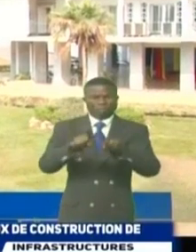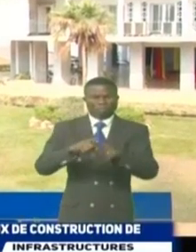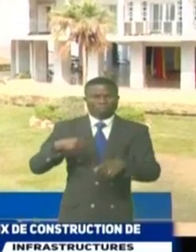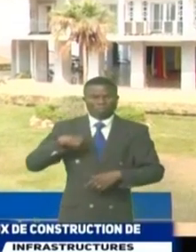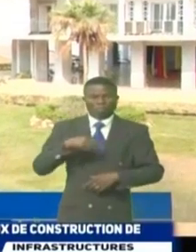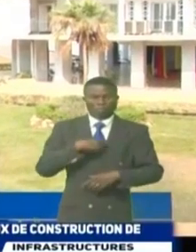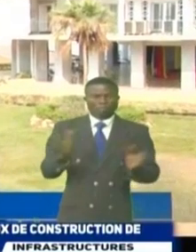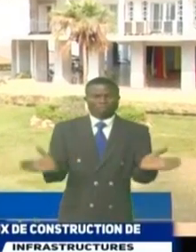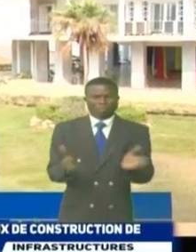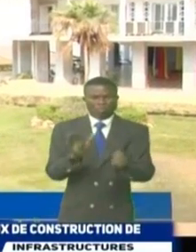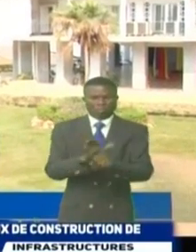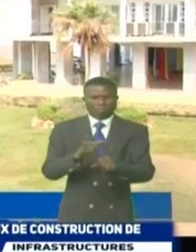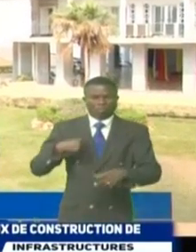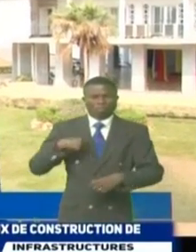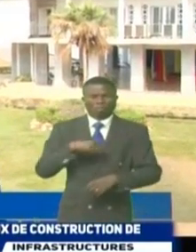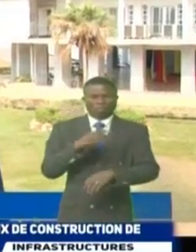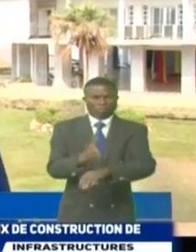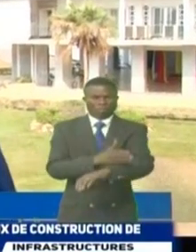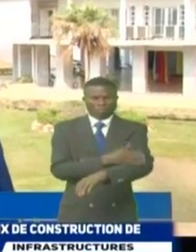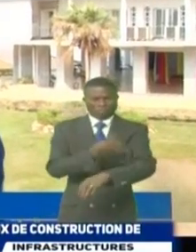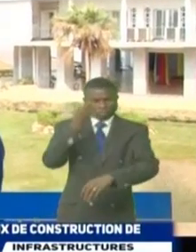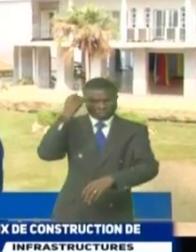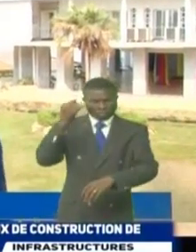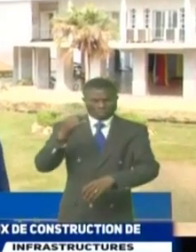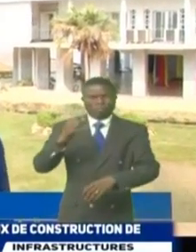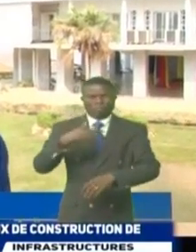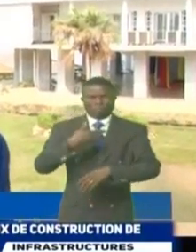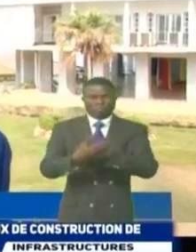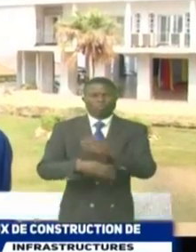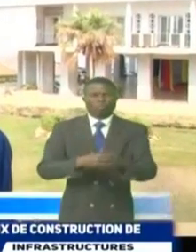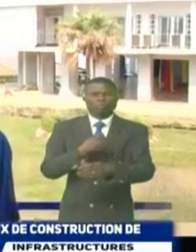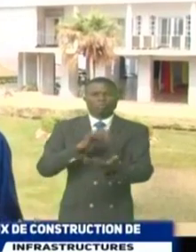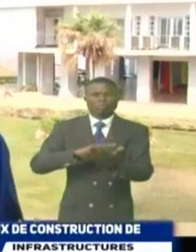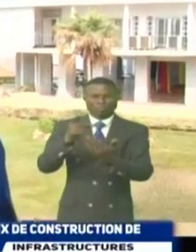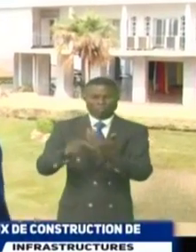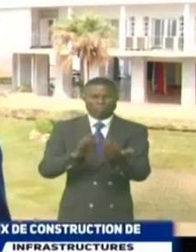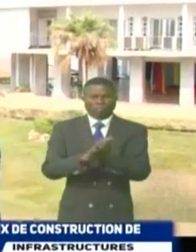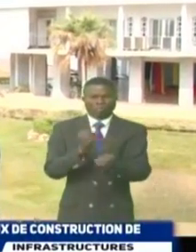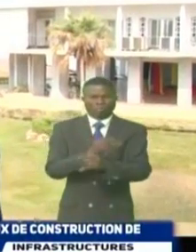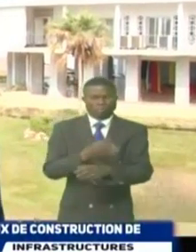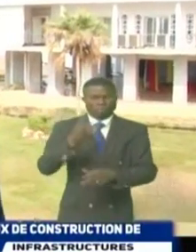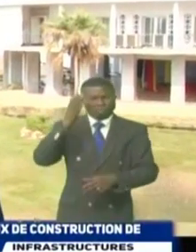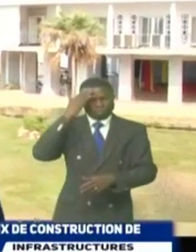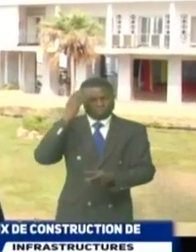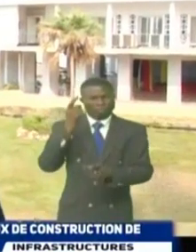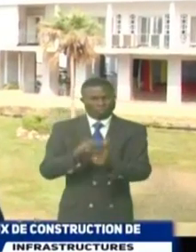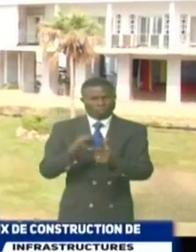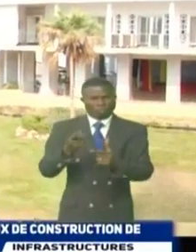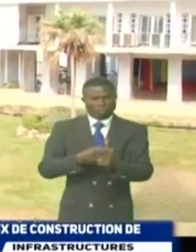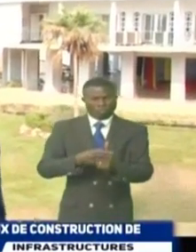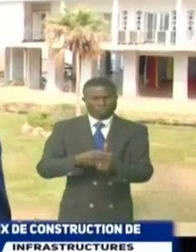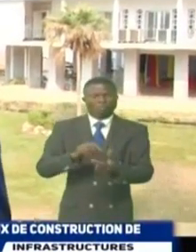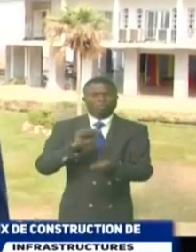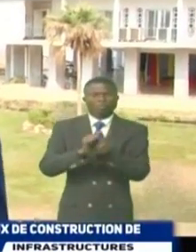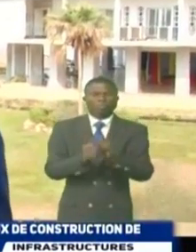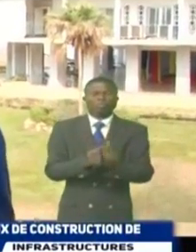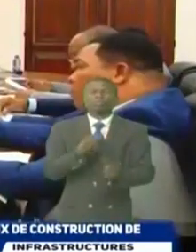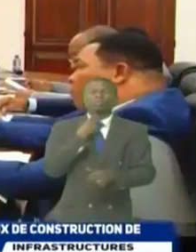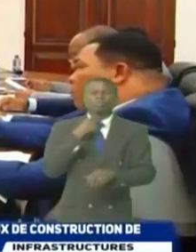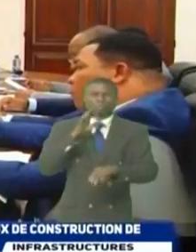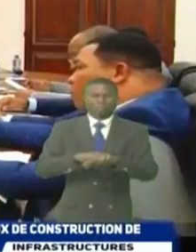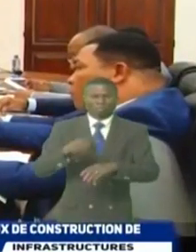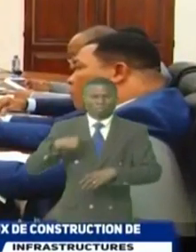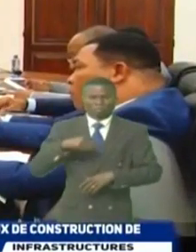nous a encouragés à évoluer dans le sens de la réalisation du travail, en tenant compte évidemment de toutes les contraintes qui se